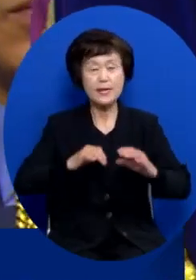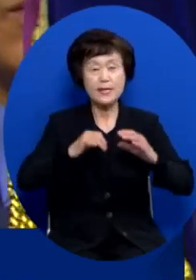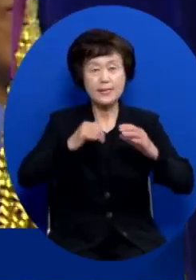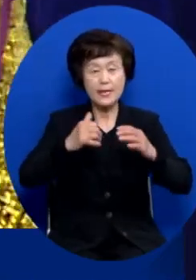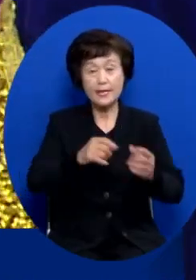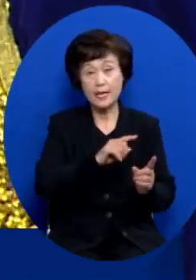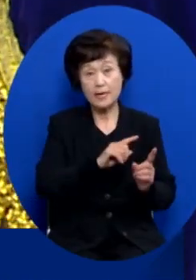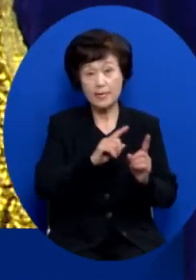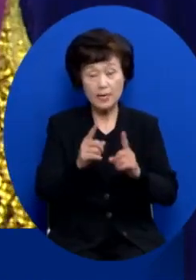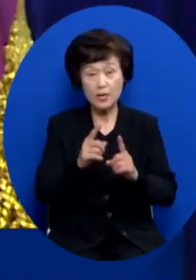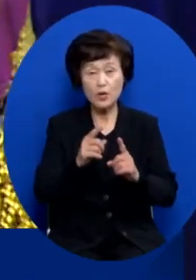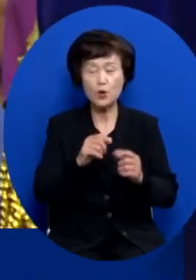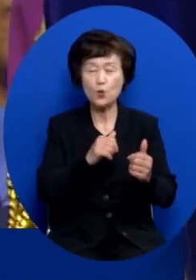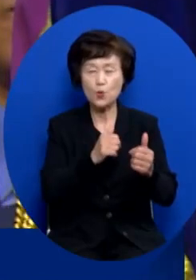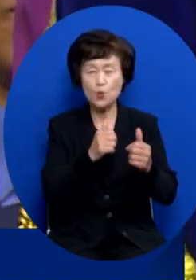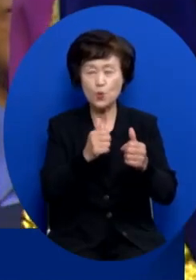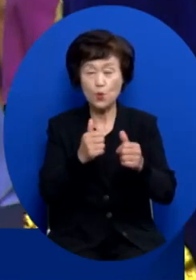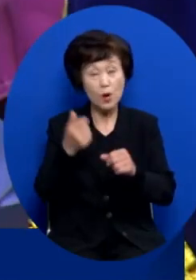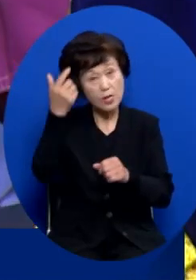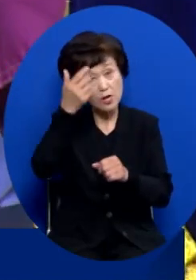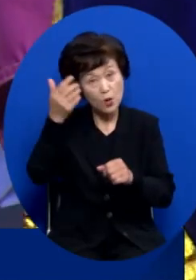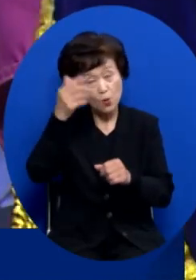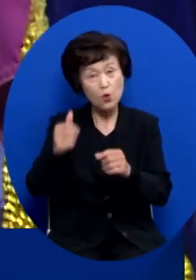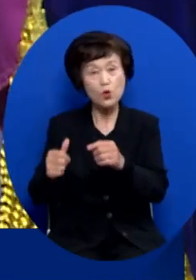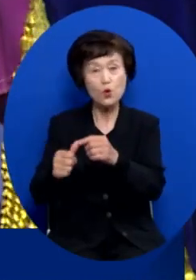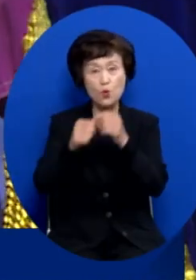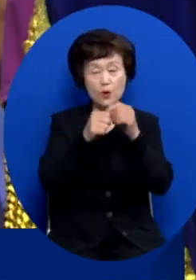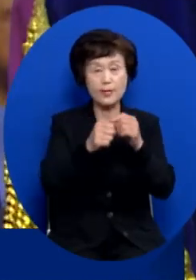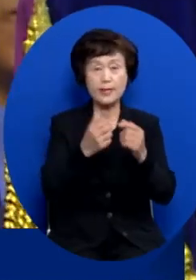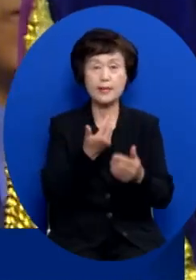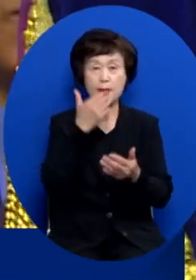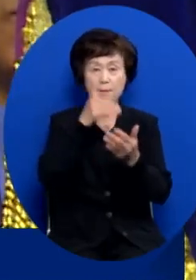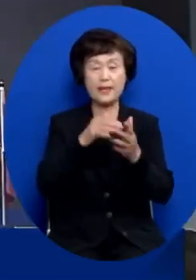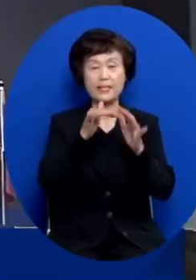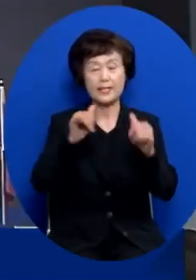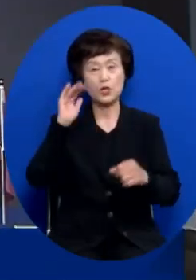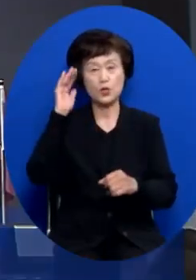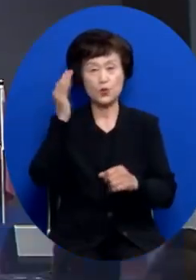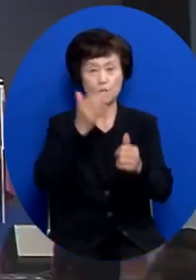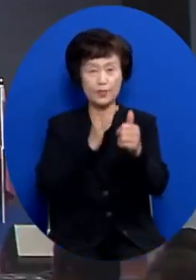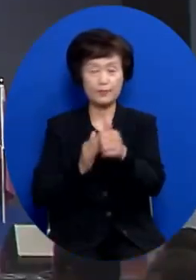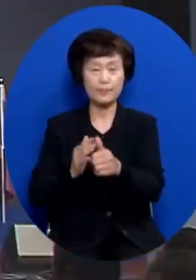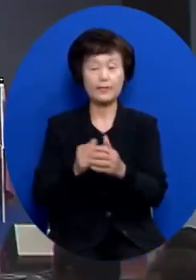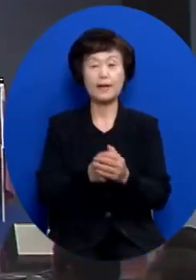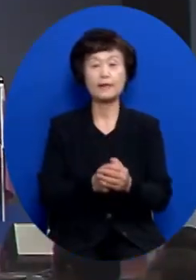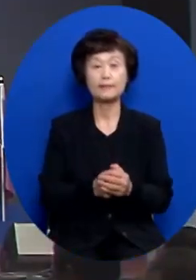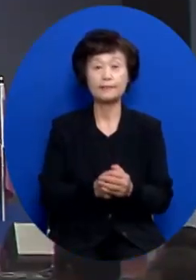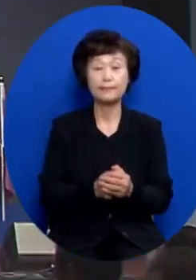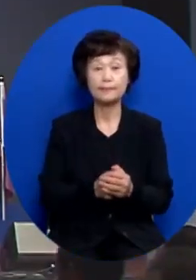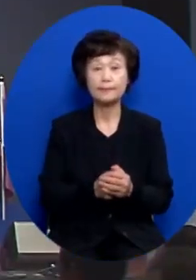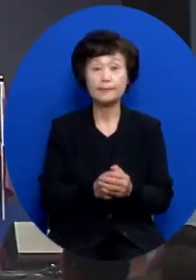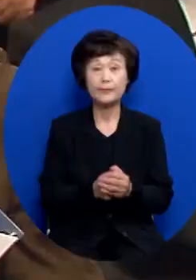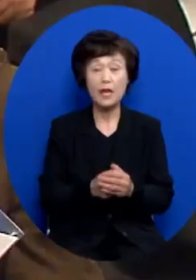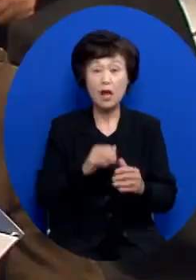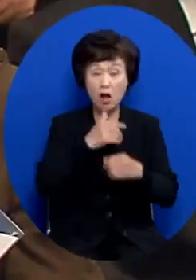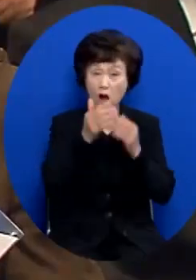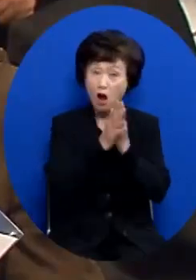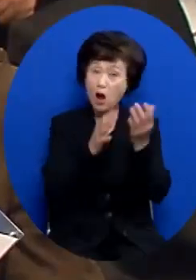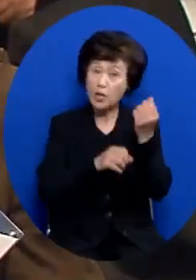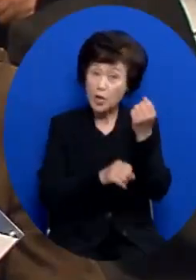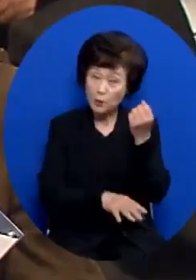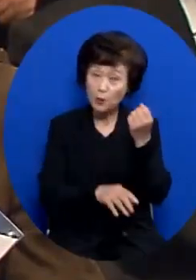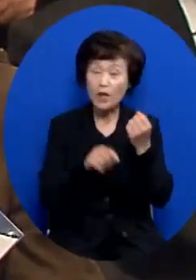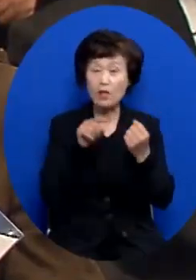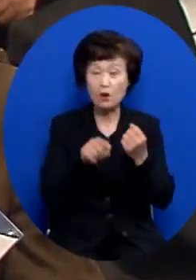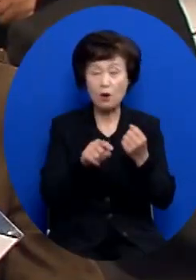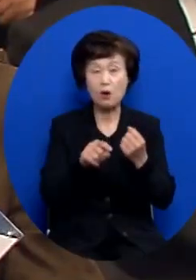살리고 죽어가는 영혼을 구원하는 백석인이 됩시다. 개혁주의 생명신학이 성경에 기초하는 만큼